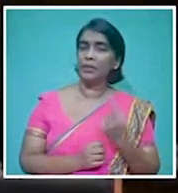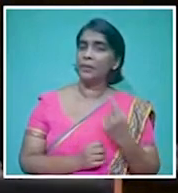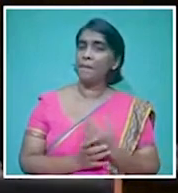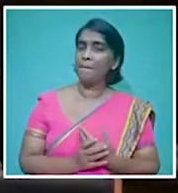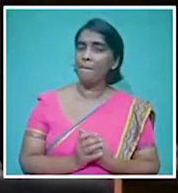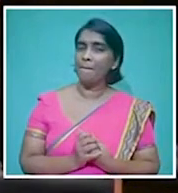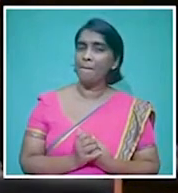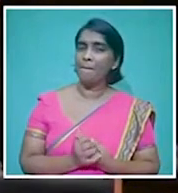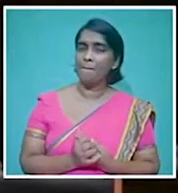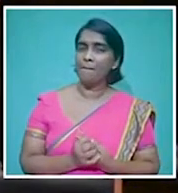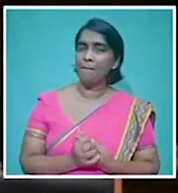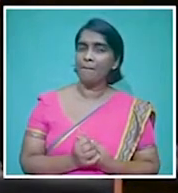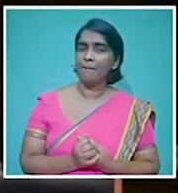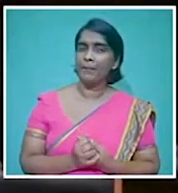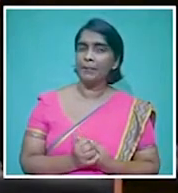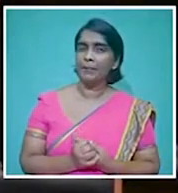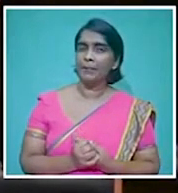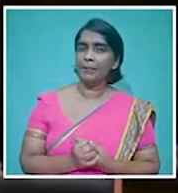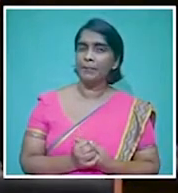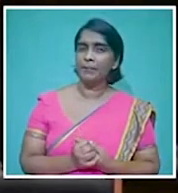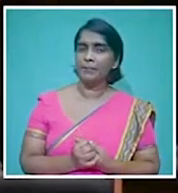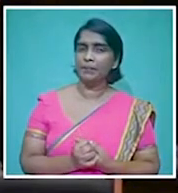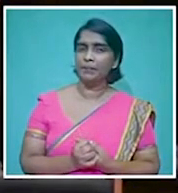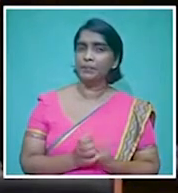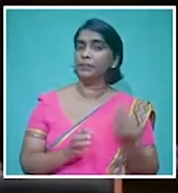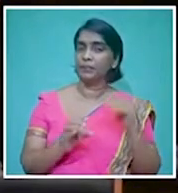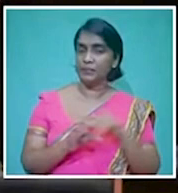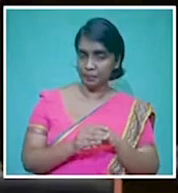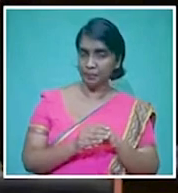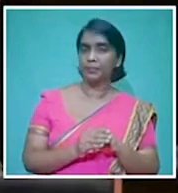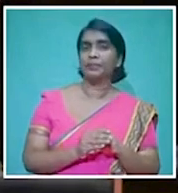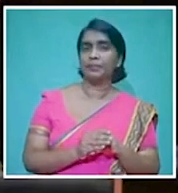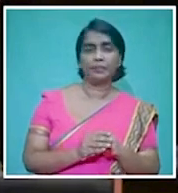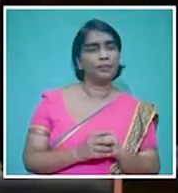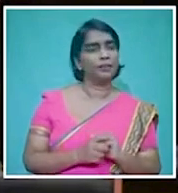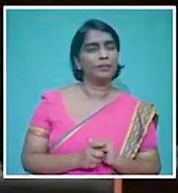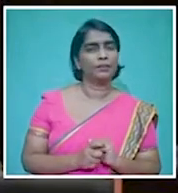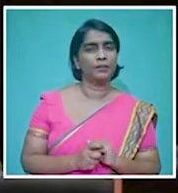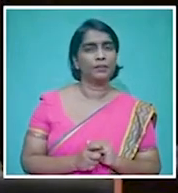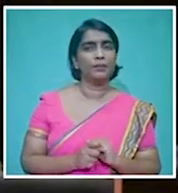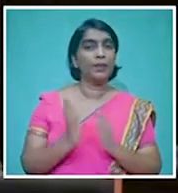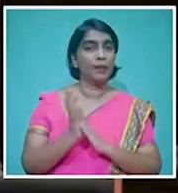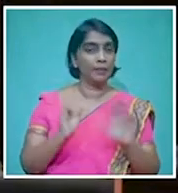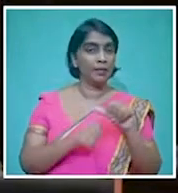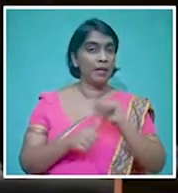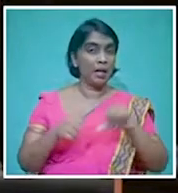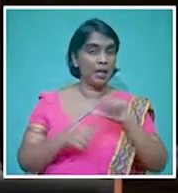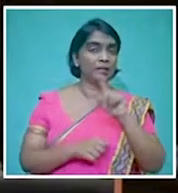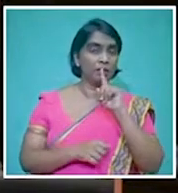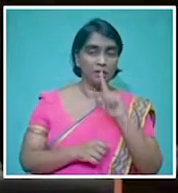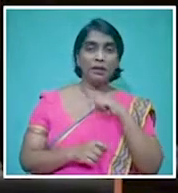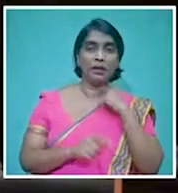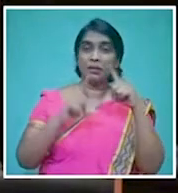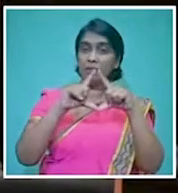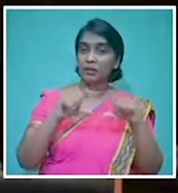මේ ගිය මේකට සහභාගී වුණ මේ මාධ්‍ය ආයතනේ කියලා